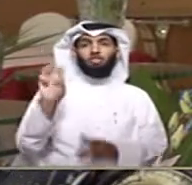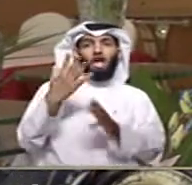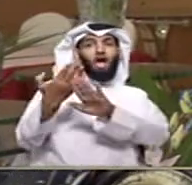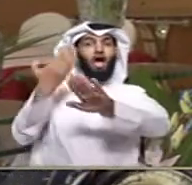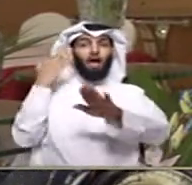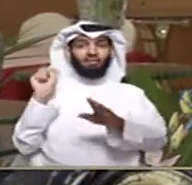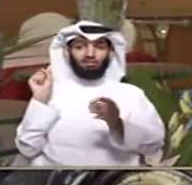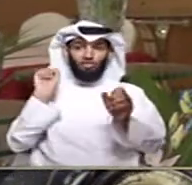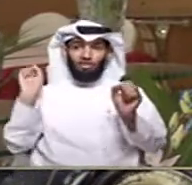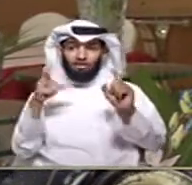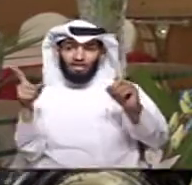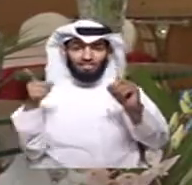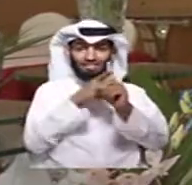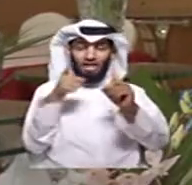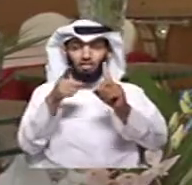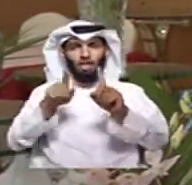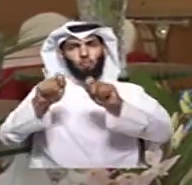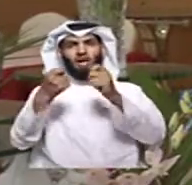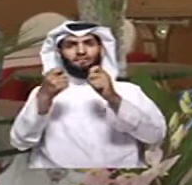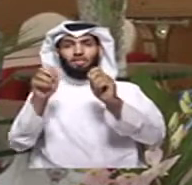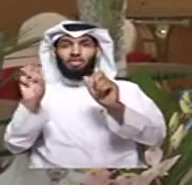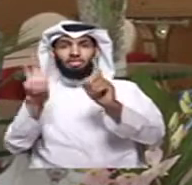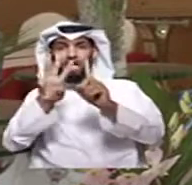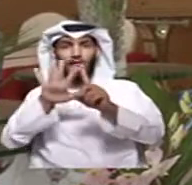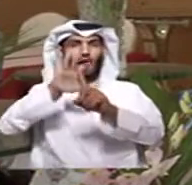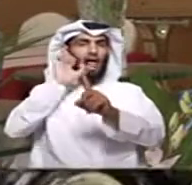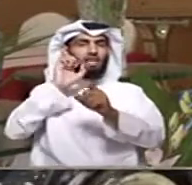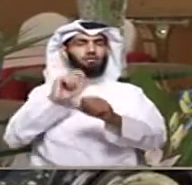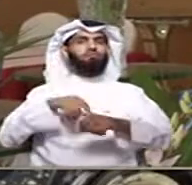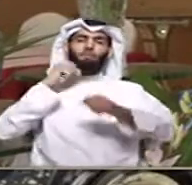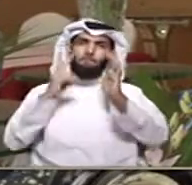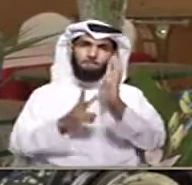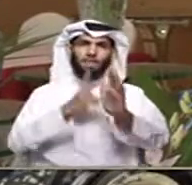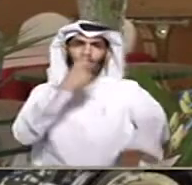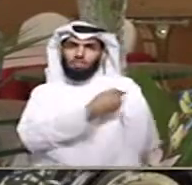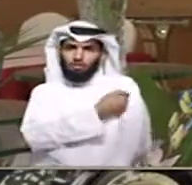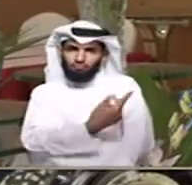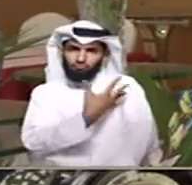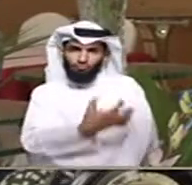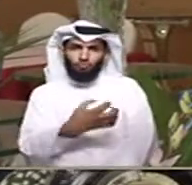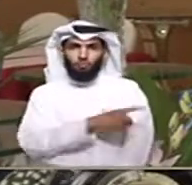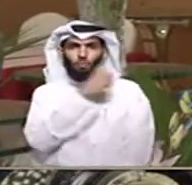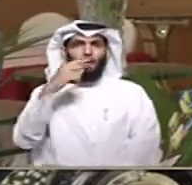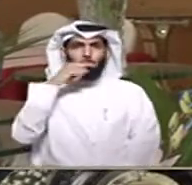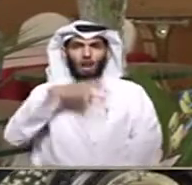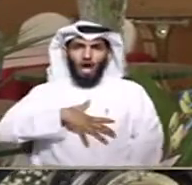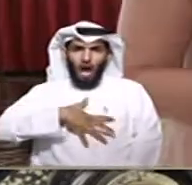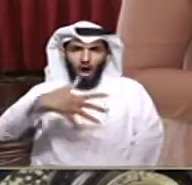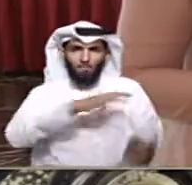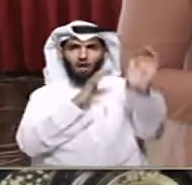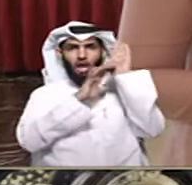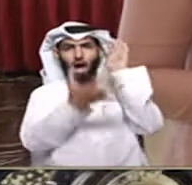3 شهور حتى يمكن لهم التبرع للمرة الثانية، والمرأة الحامل لا يمكن لها أن تتبرع